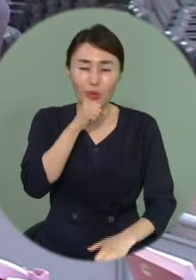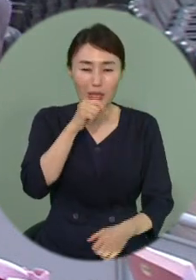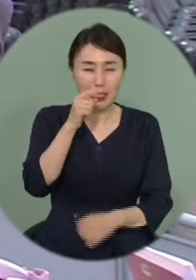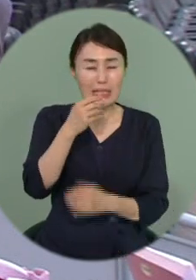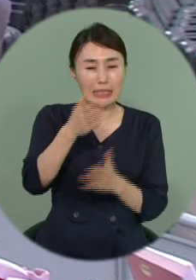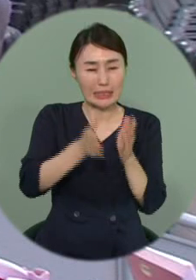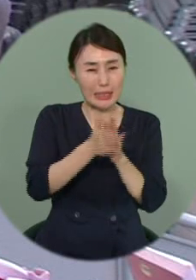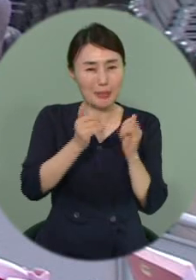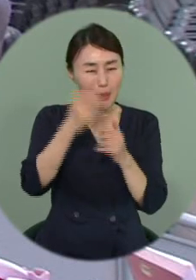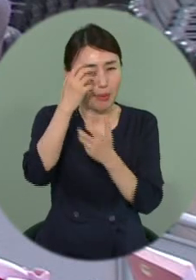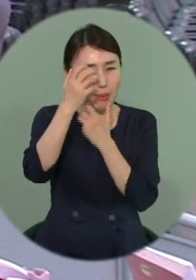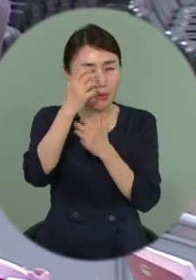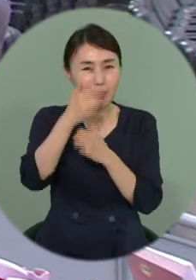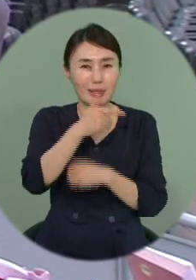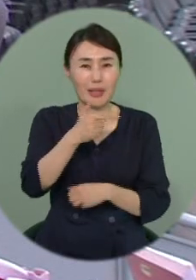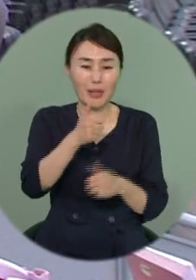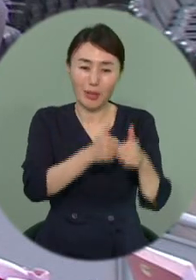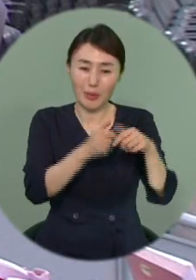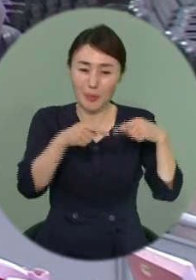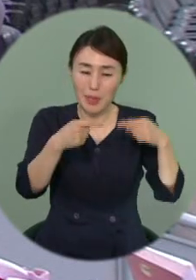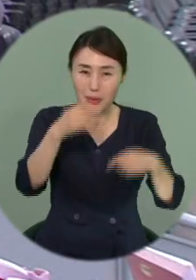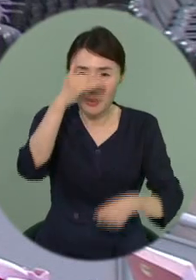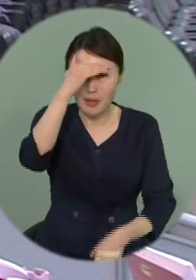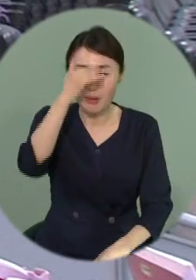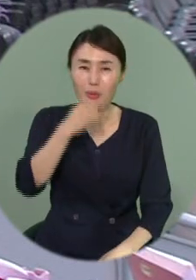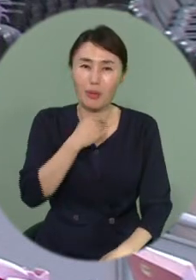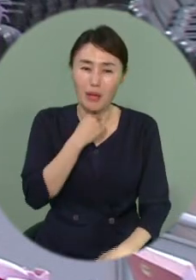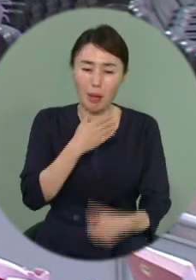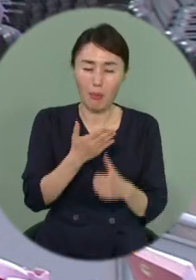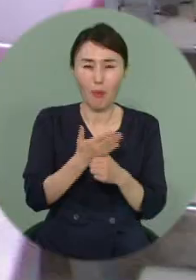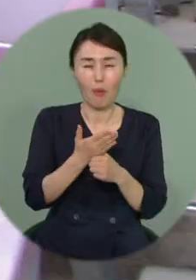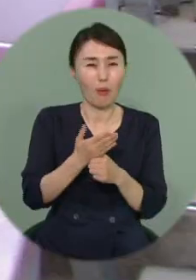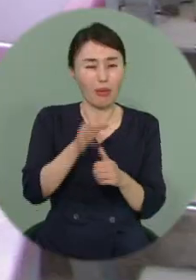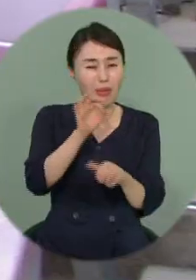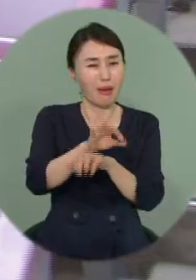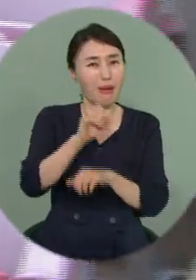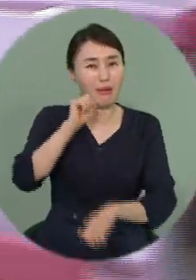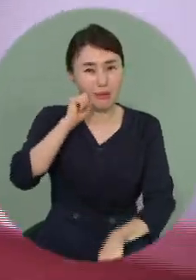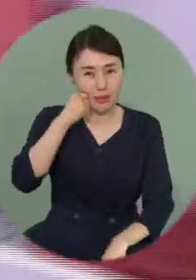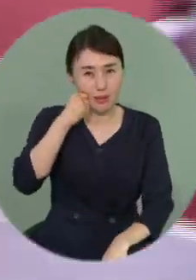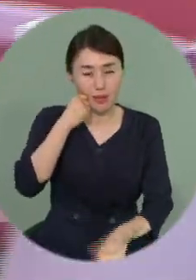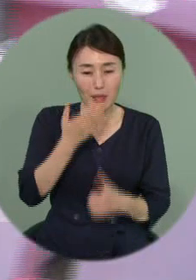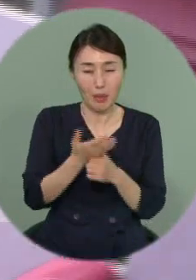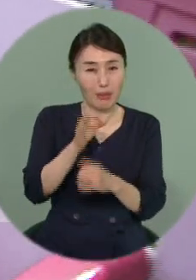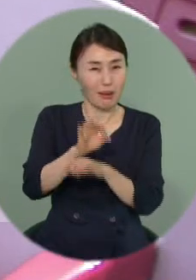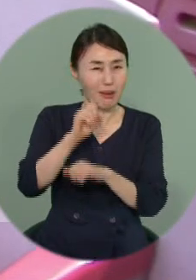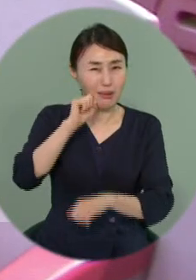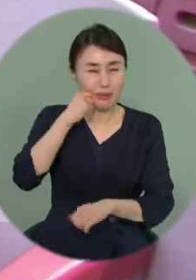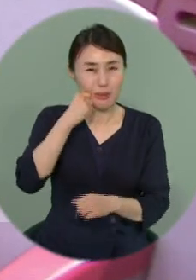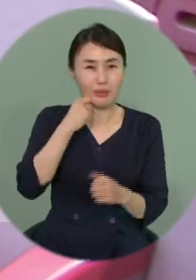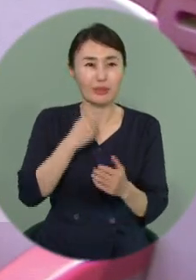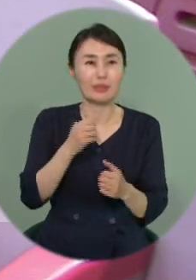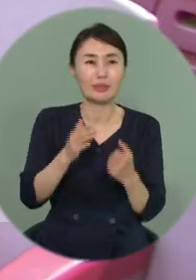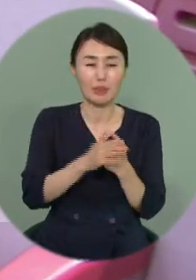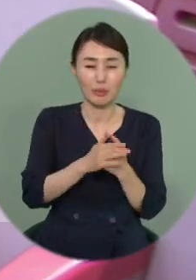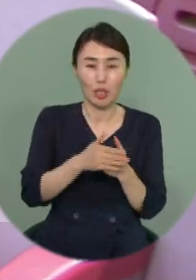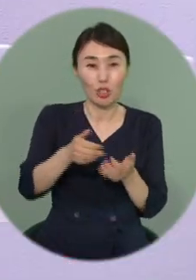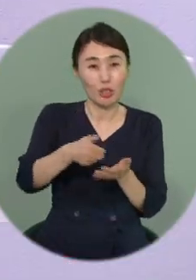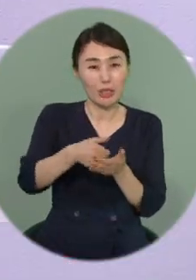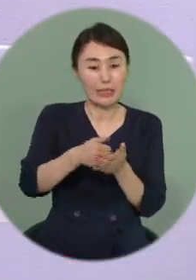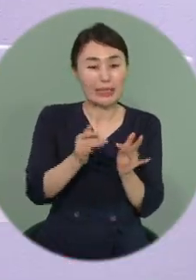끌면서 경기 표를 구하는데도 경쟁이 치열했습니다 이렇게 표를 구하기 어렵다 보니 중고거래